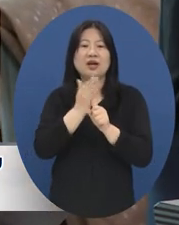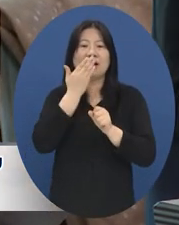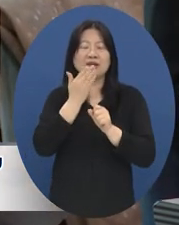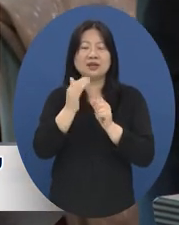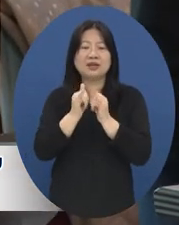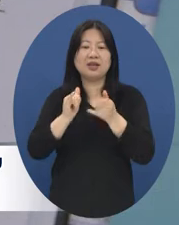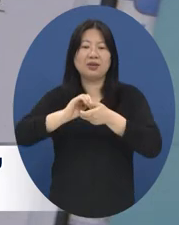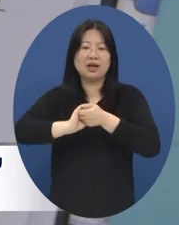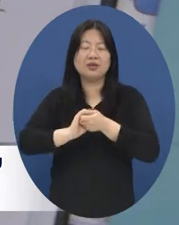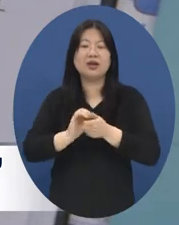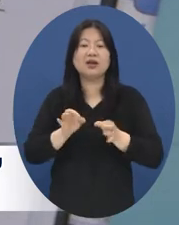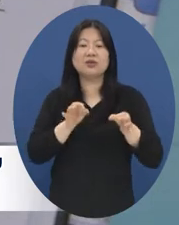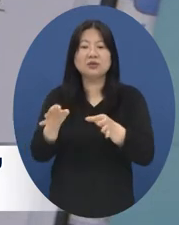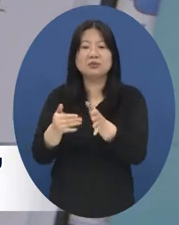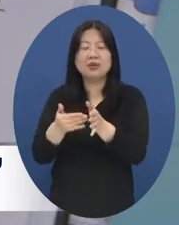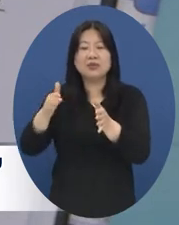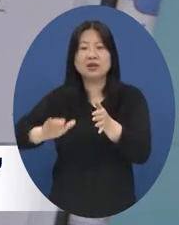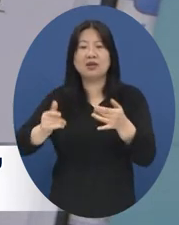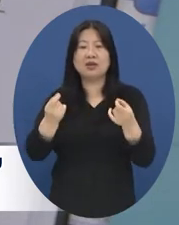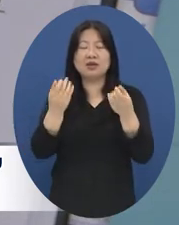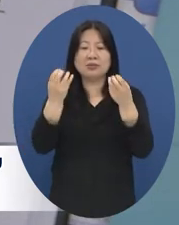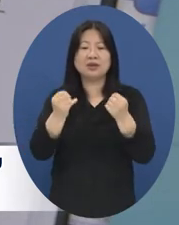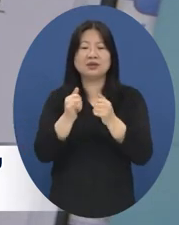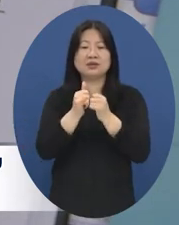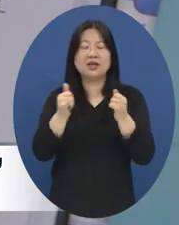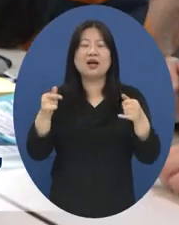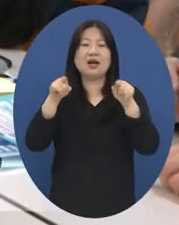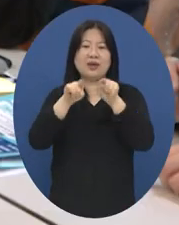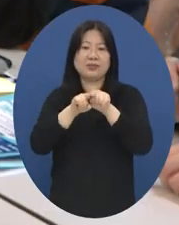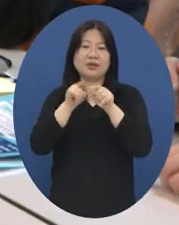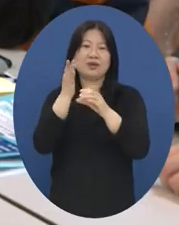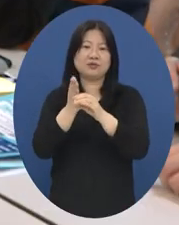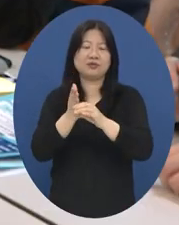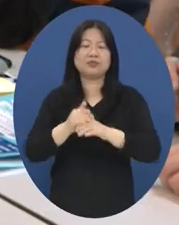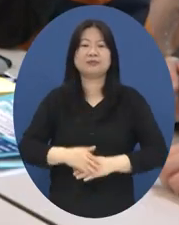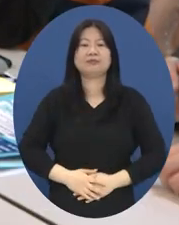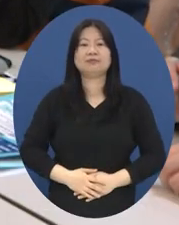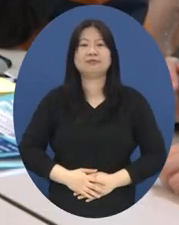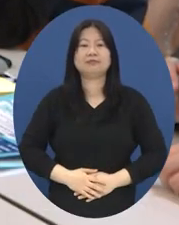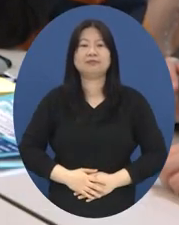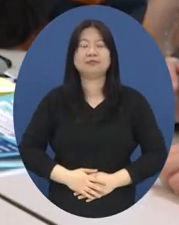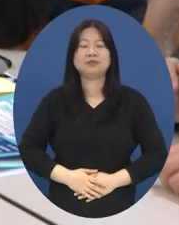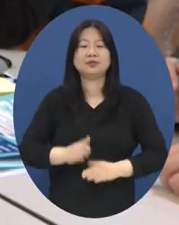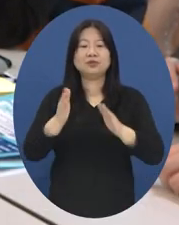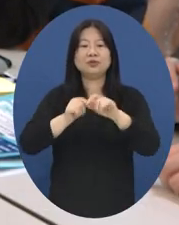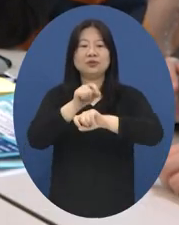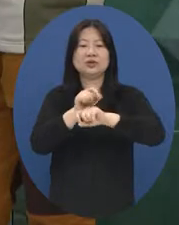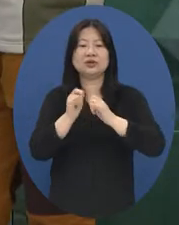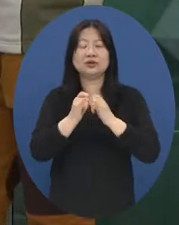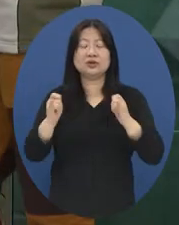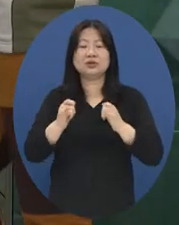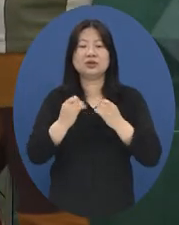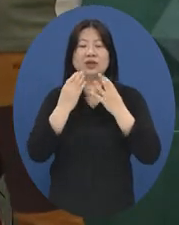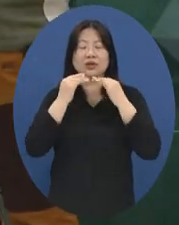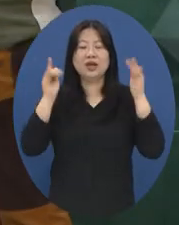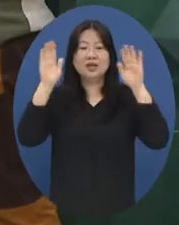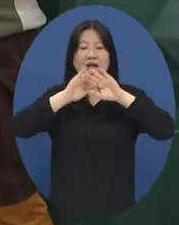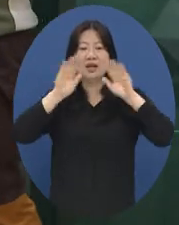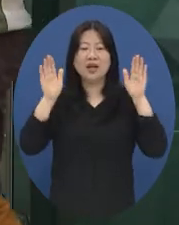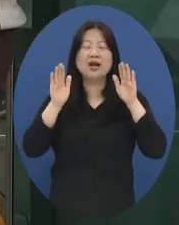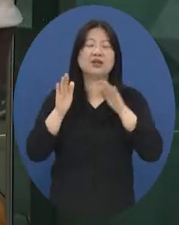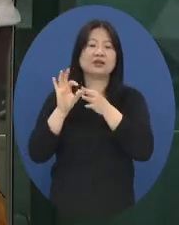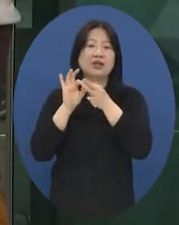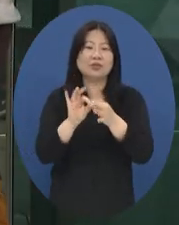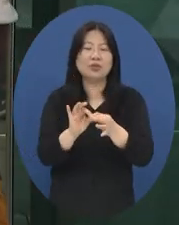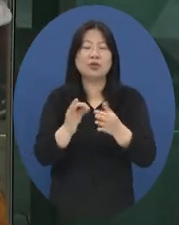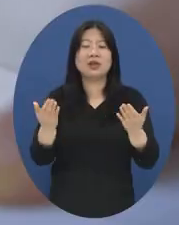한해 투입됐는데 이렇게나 많은 사람들이 함께 하고 있는 겁니다. 공무원들이 주말 야간 근무까지